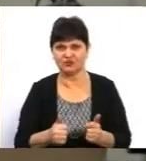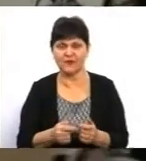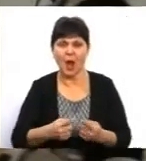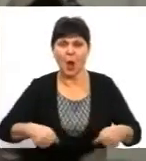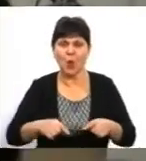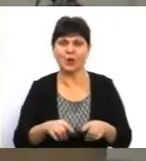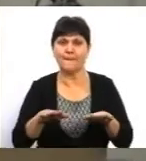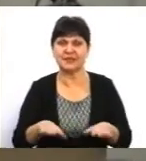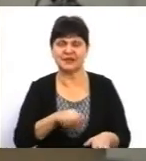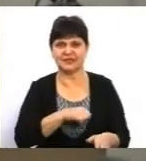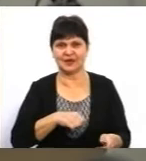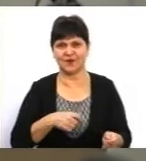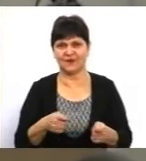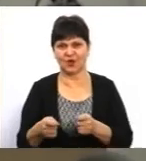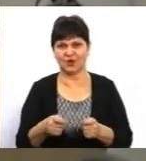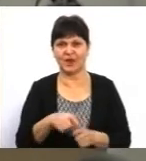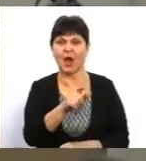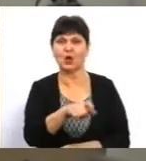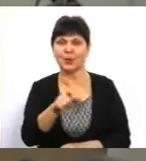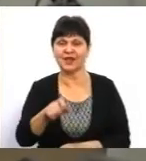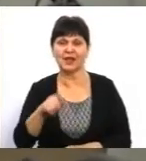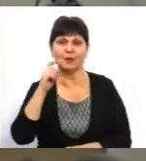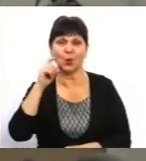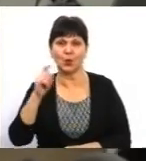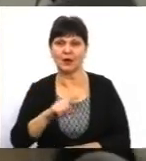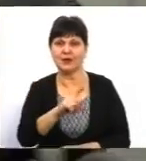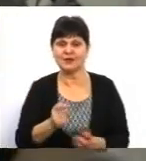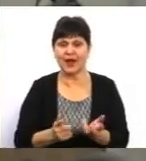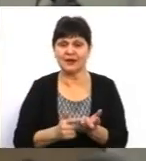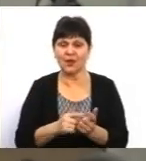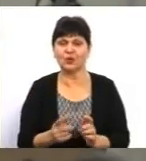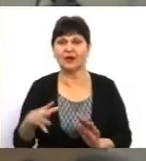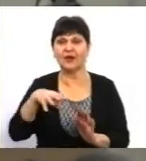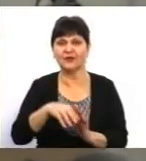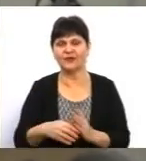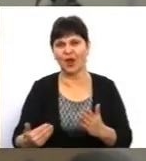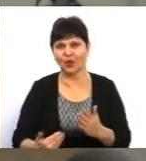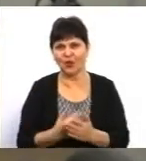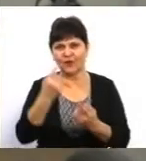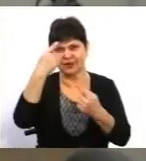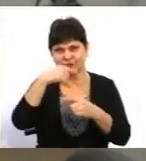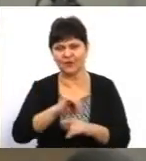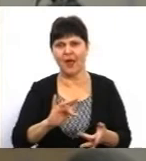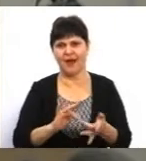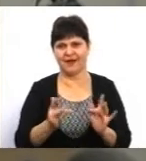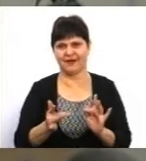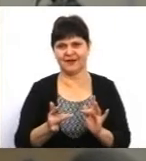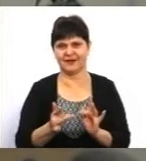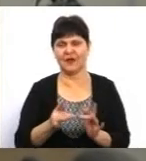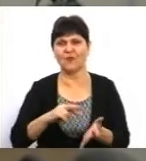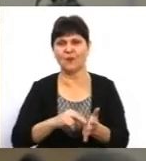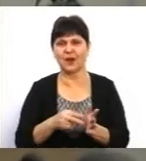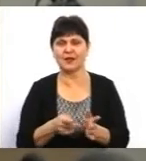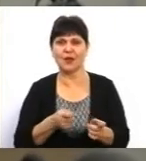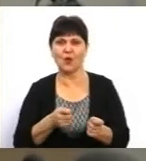місцевого самоврядування громадянами України за рахунок втілення нових технологій, IT-технологій. У плані управління